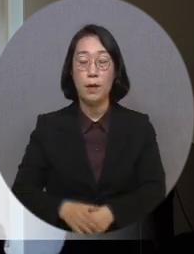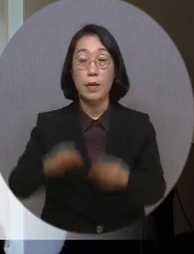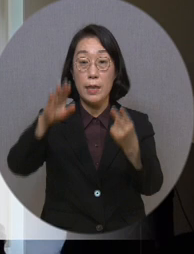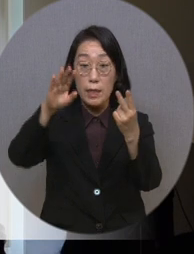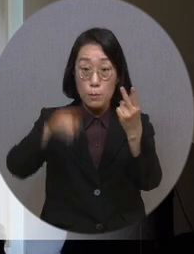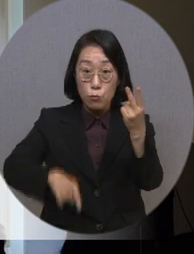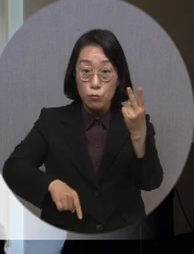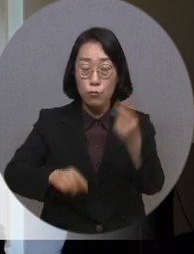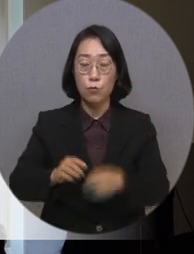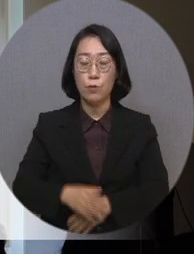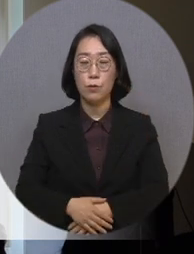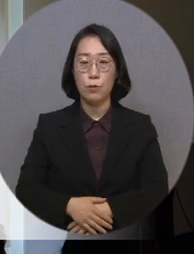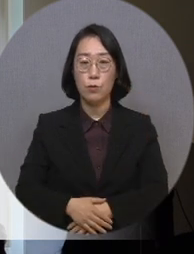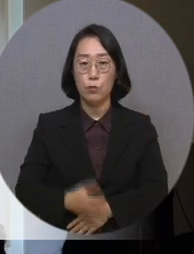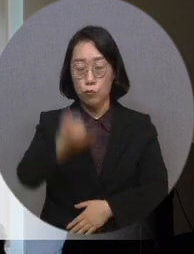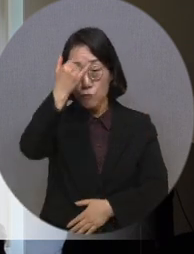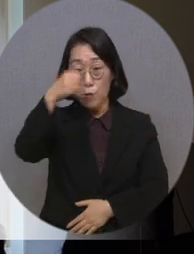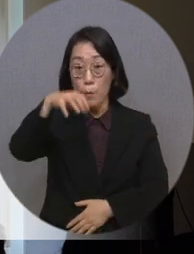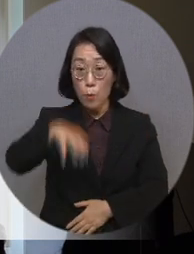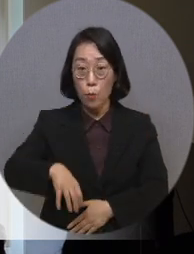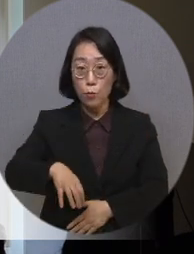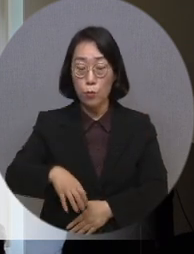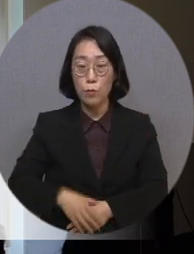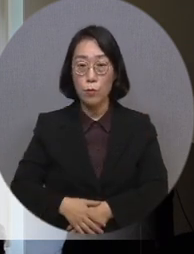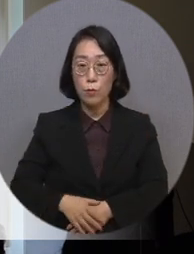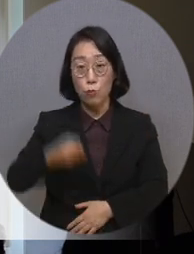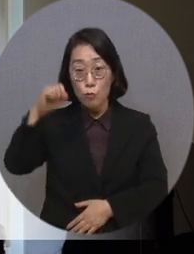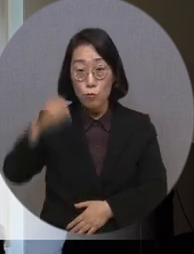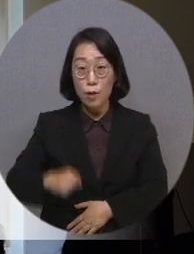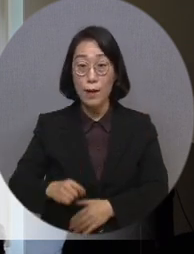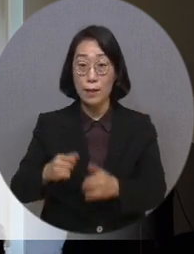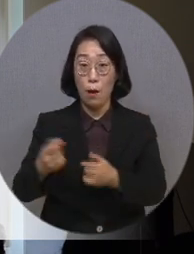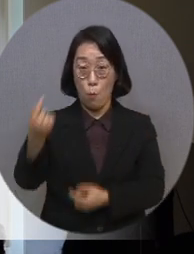그리고 2부에서는 충남에서 함께 살고 있는